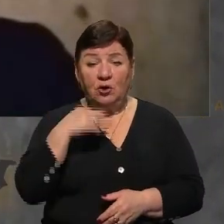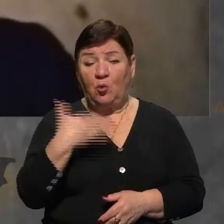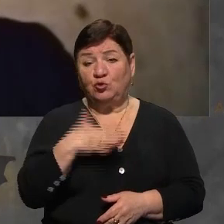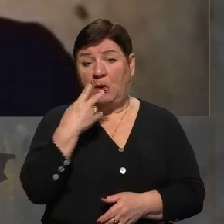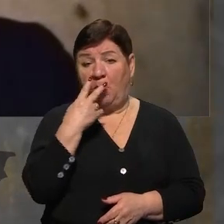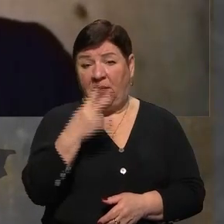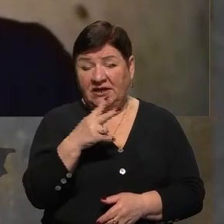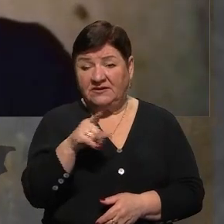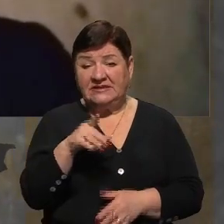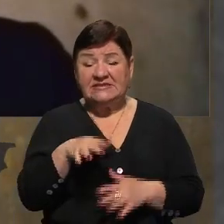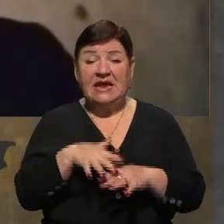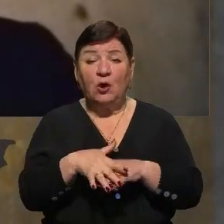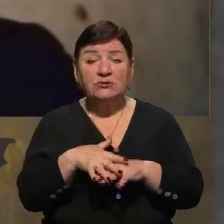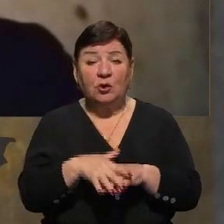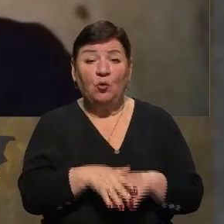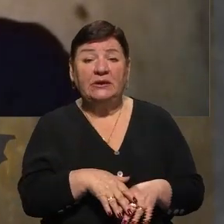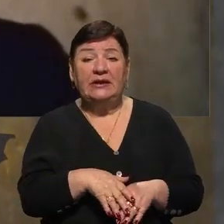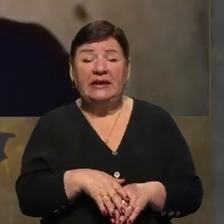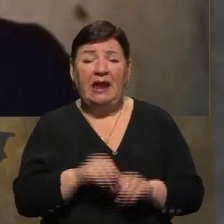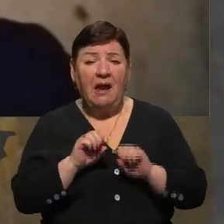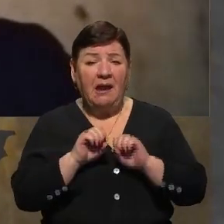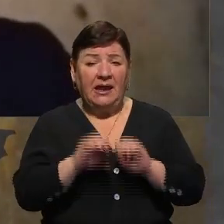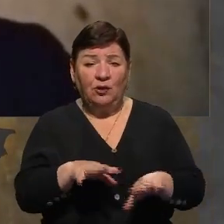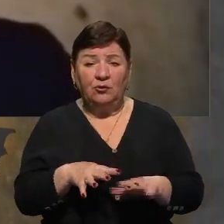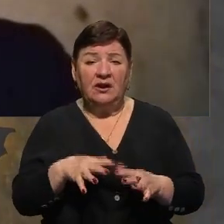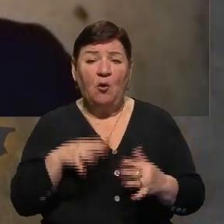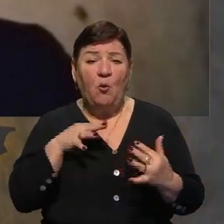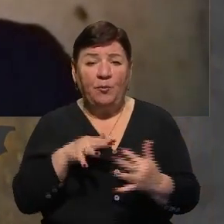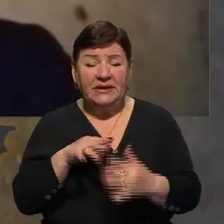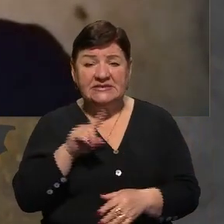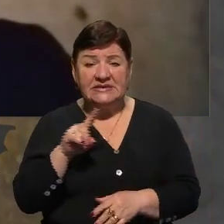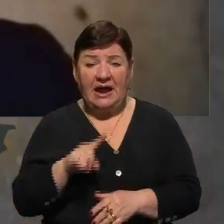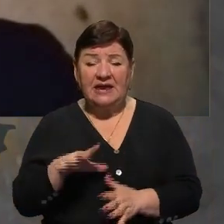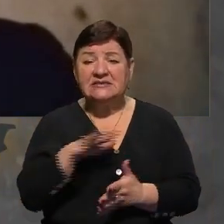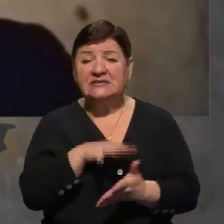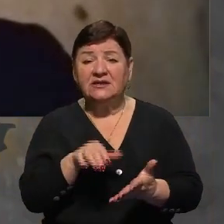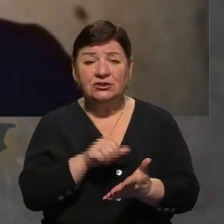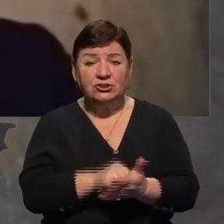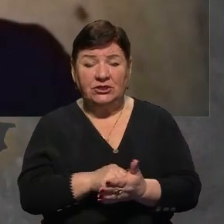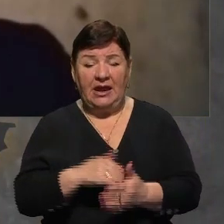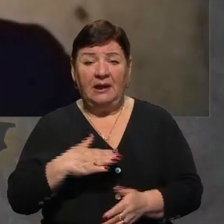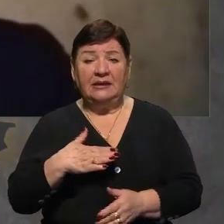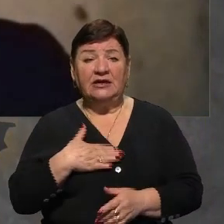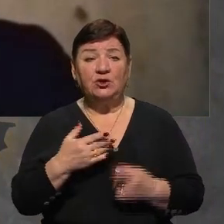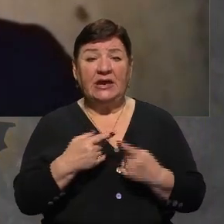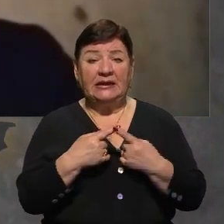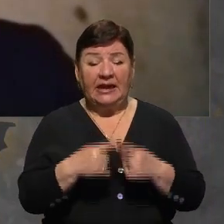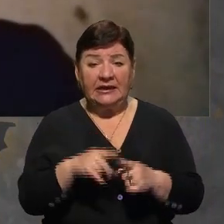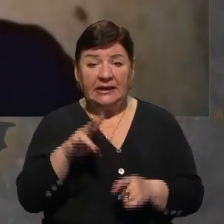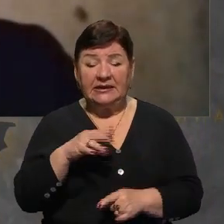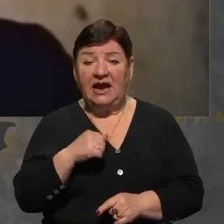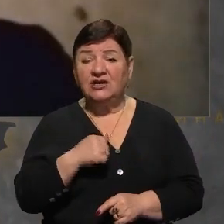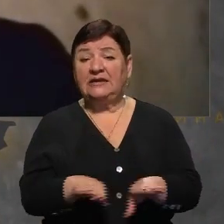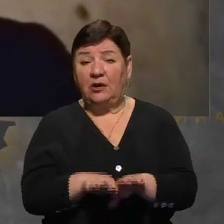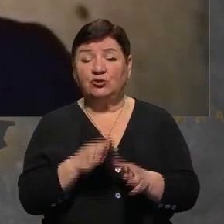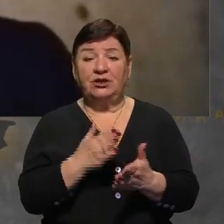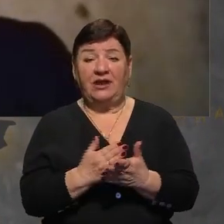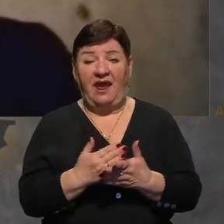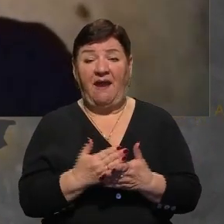ці розрахунки, вони кинули їх в бій для полювання і знищення нашої техніки. На жаль, по ній також є